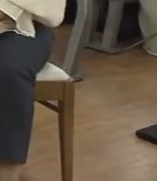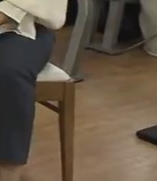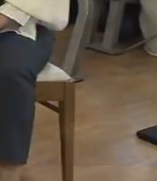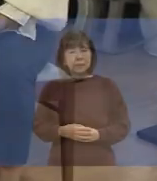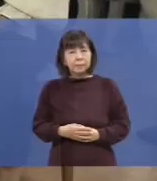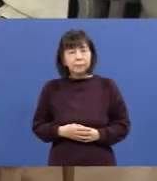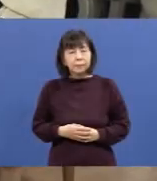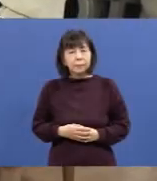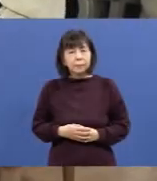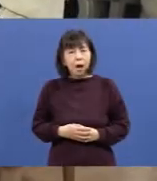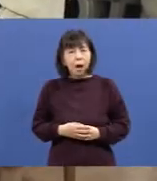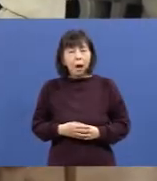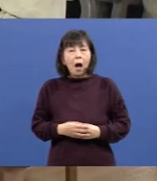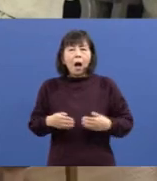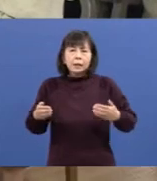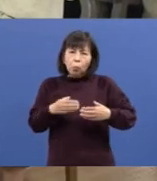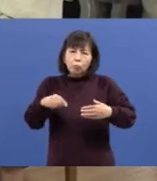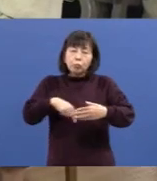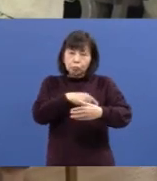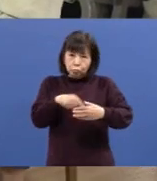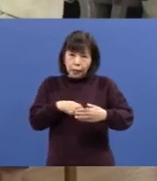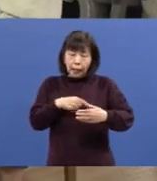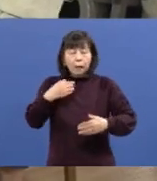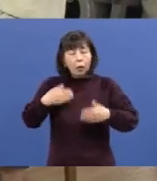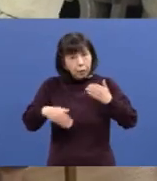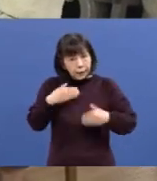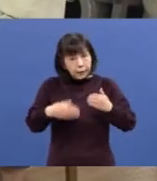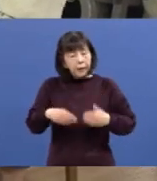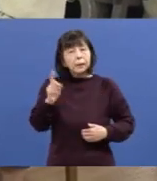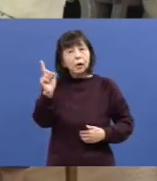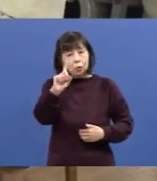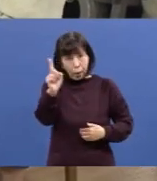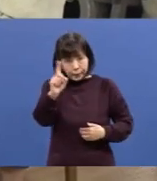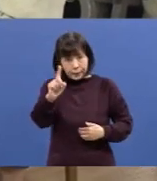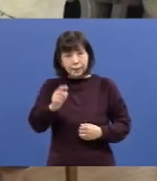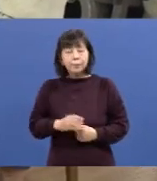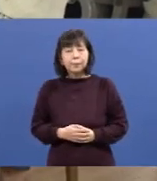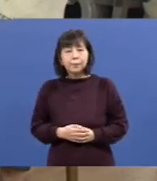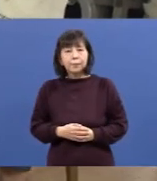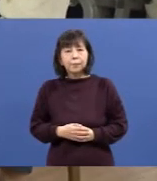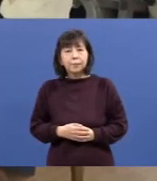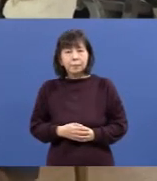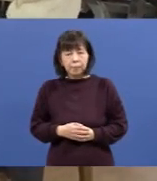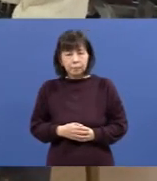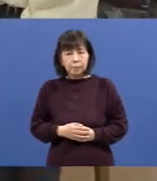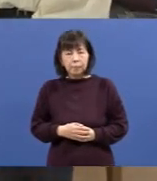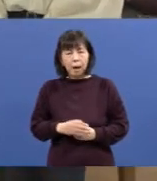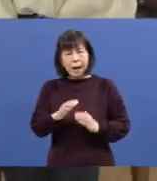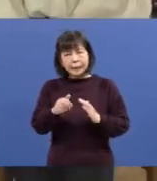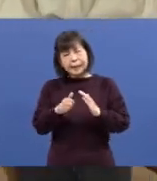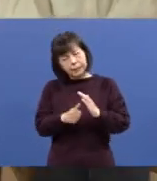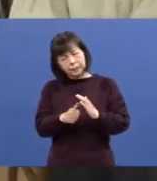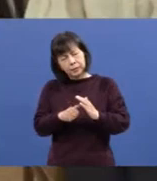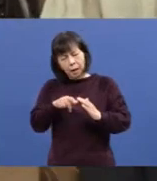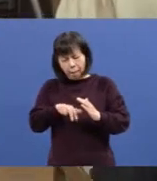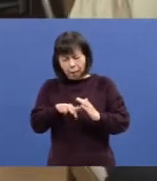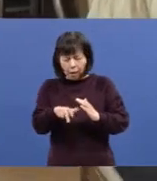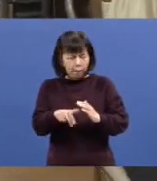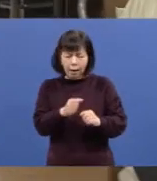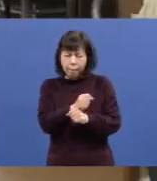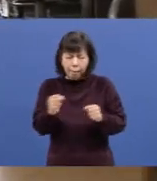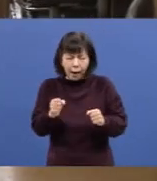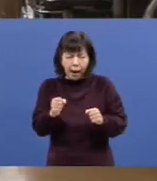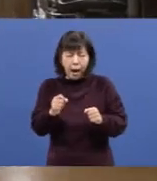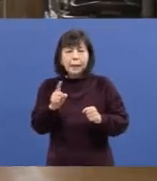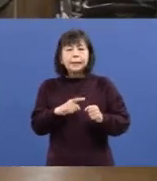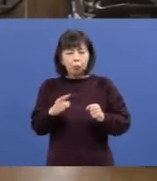では仕事をする中で嬉しかったこととかありますか？ なかなか家から外に一歩踏み出せない、